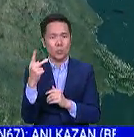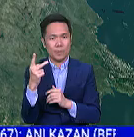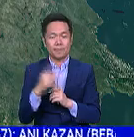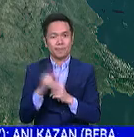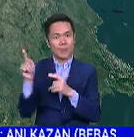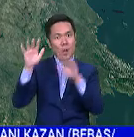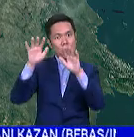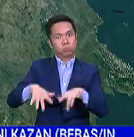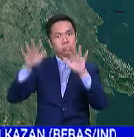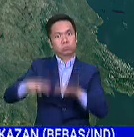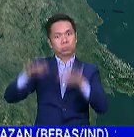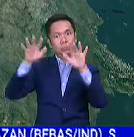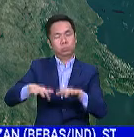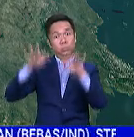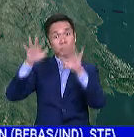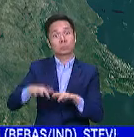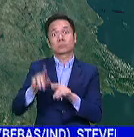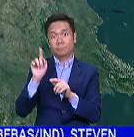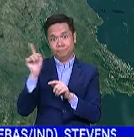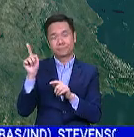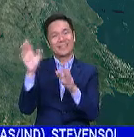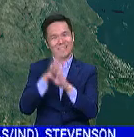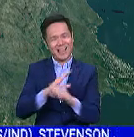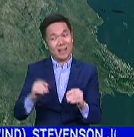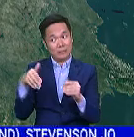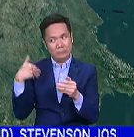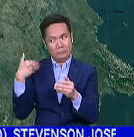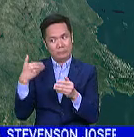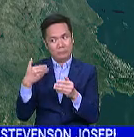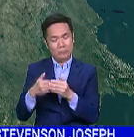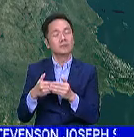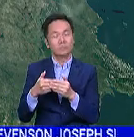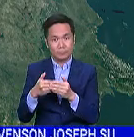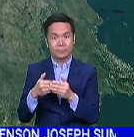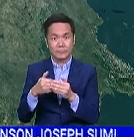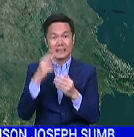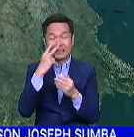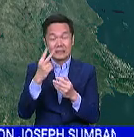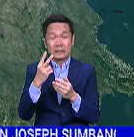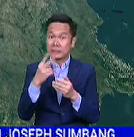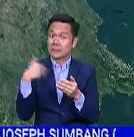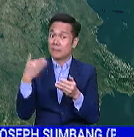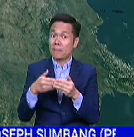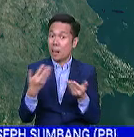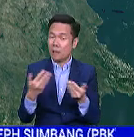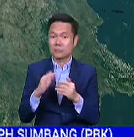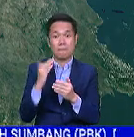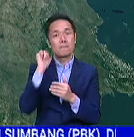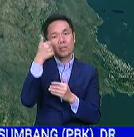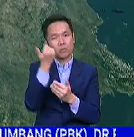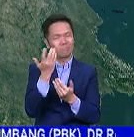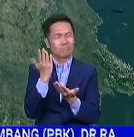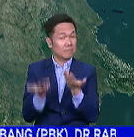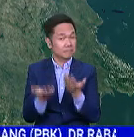mana hujan lebat berterusan masih lagi dijangka berpotensi berlaku sekurang-kurangnya sehingga ke hari